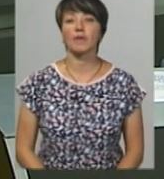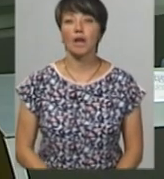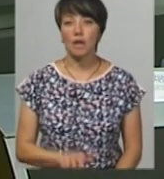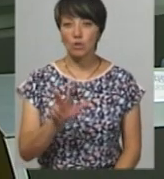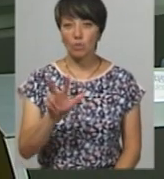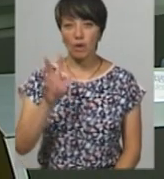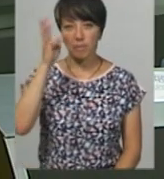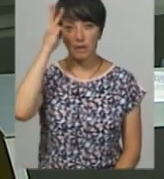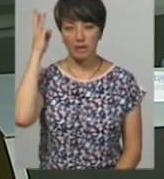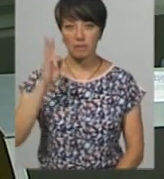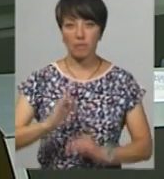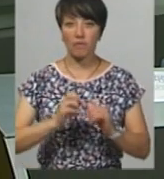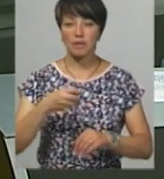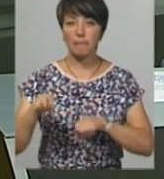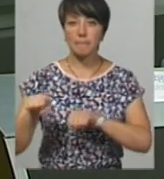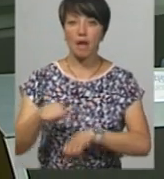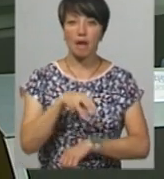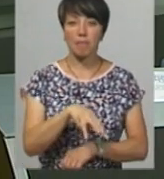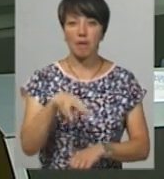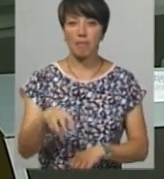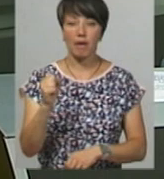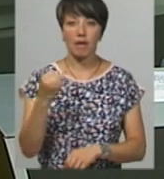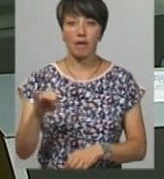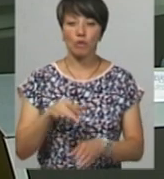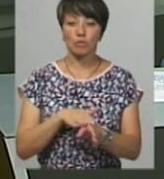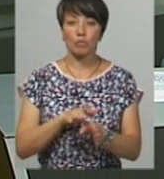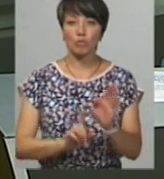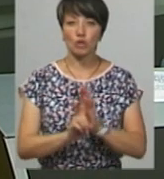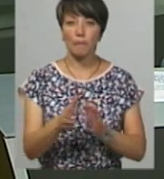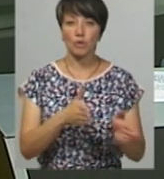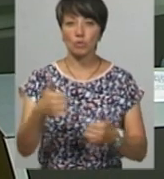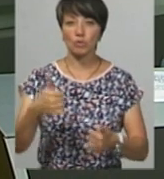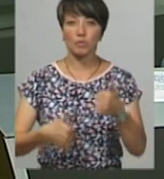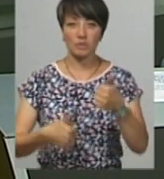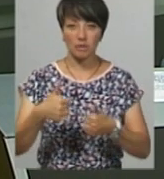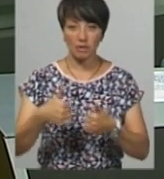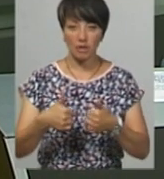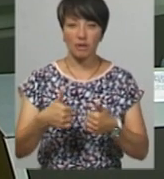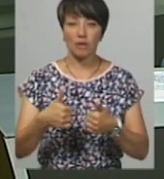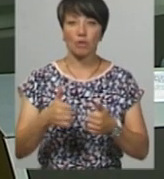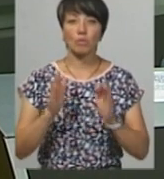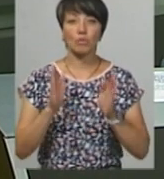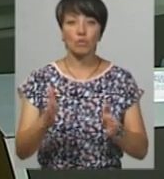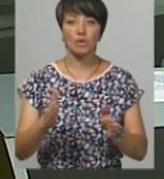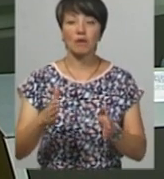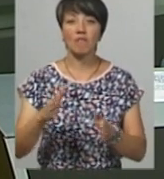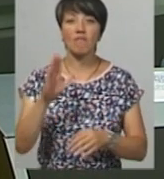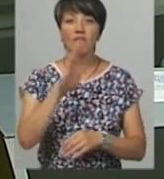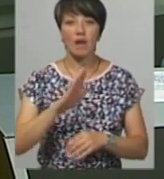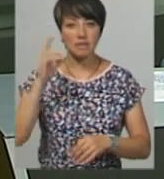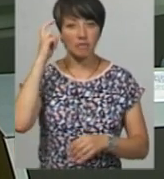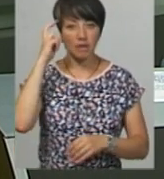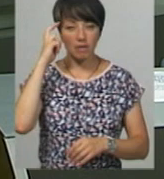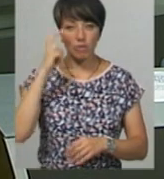Троє хмельницьких професійних бійців ММА розпочали підготовку до турніру «Fine King», який відбудеться у вересні у